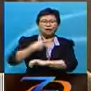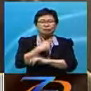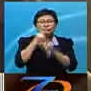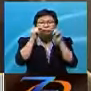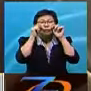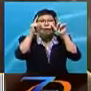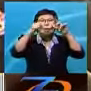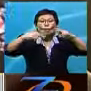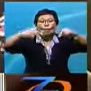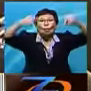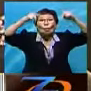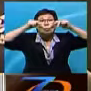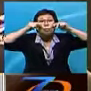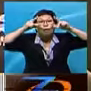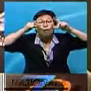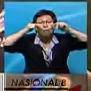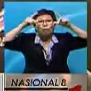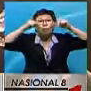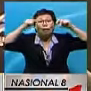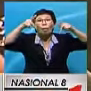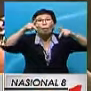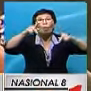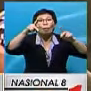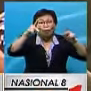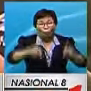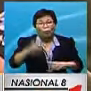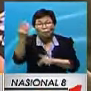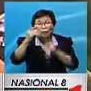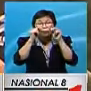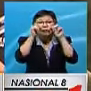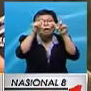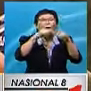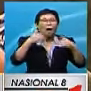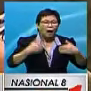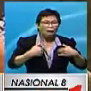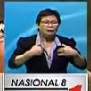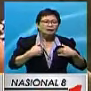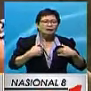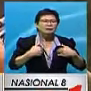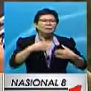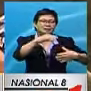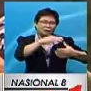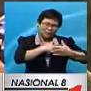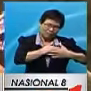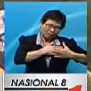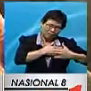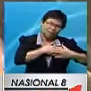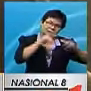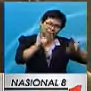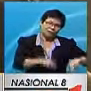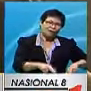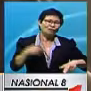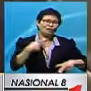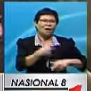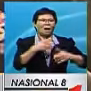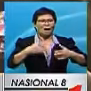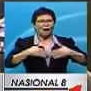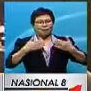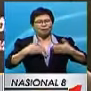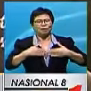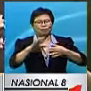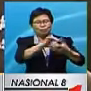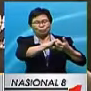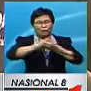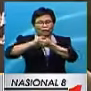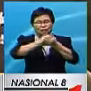awareness melalui satu jenama yang mempunyai tempat di hati rakyat. So we are very happy to be working together with